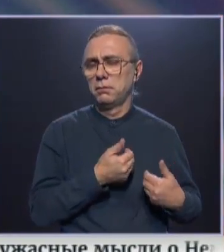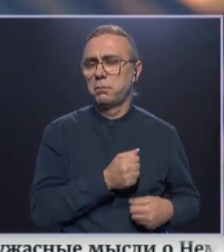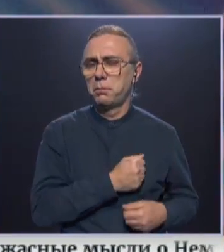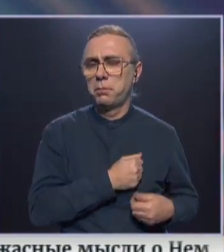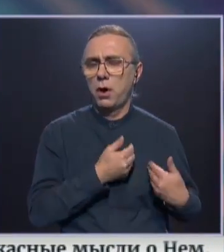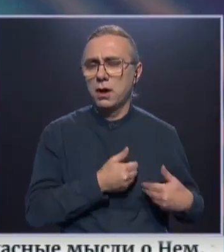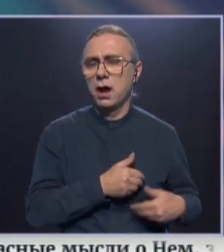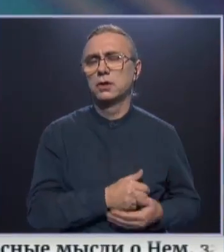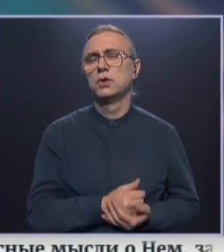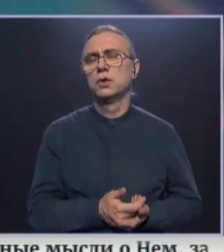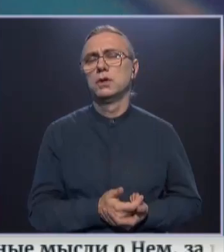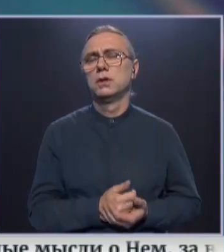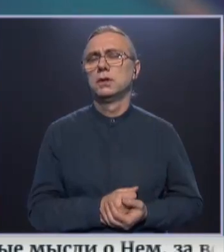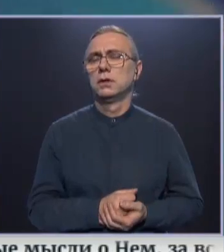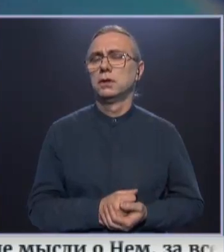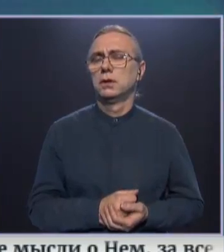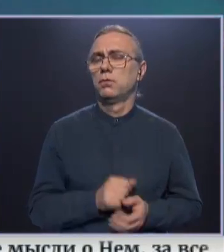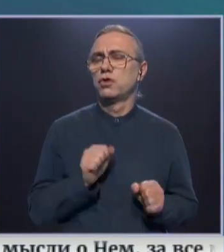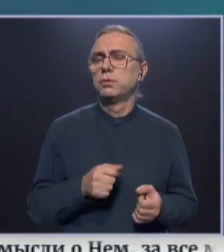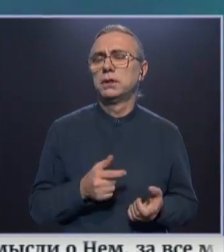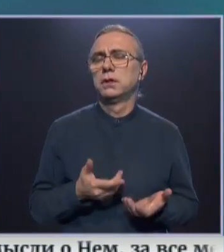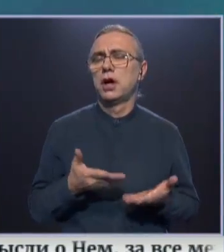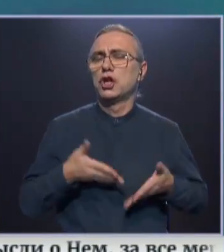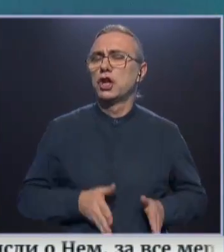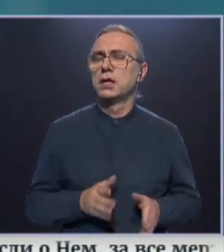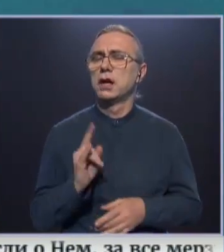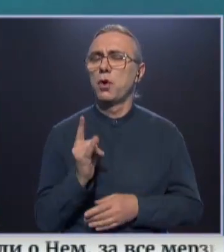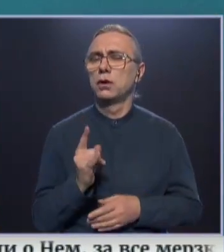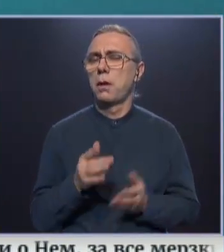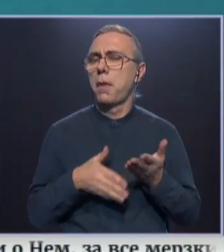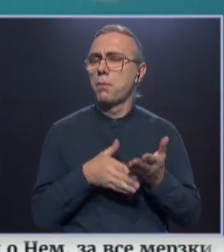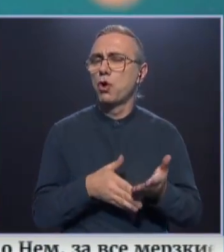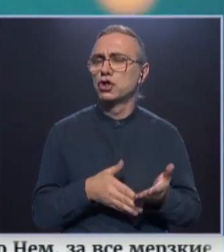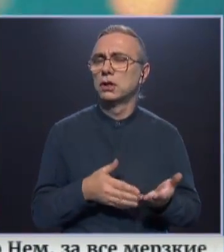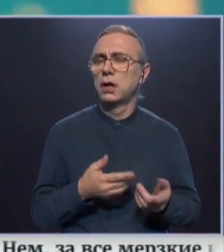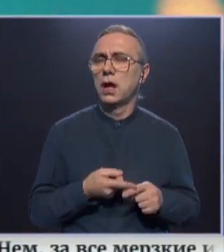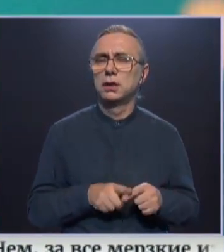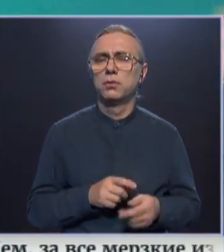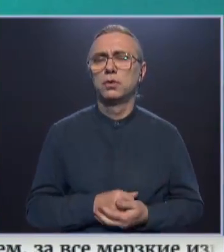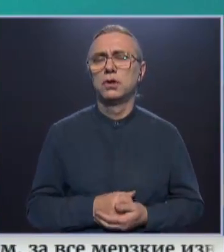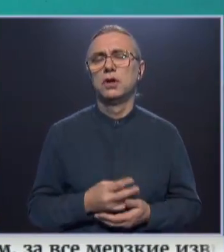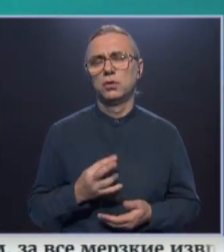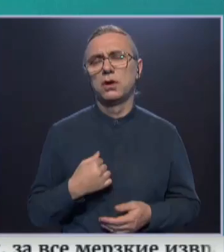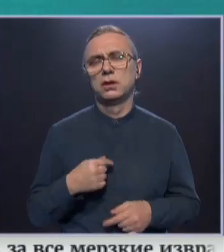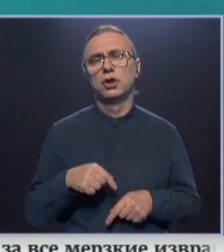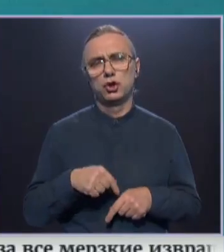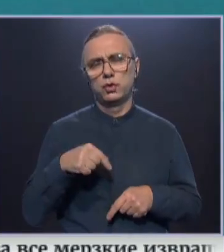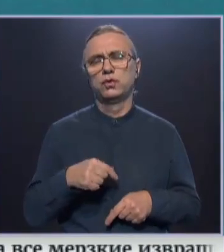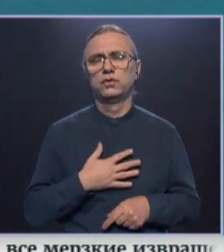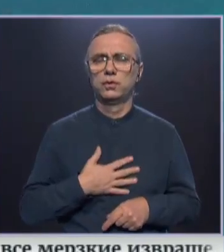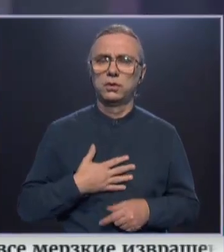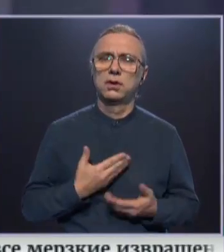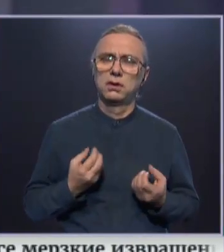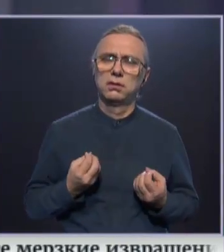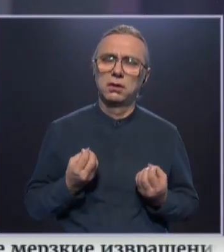семью. Может быть, рождение ребенка как раз поможет этому. Ну, я сочувствую, конечно, этому. Очень